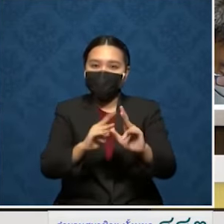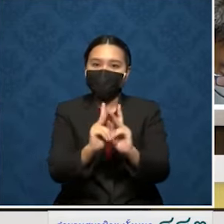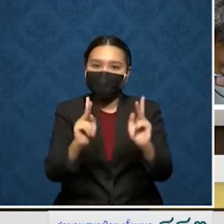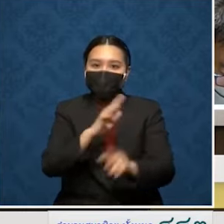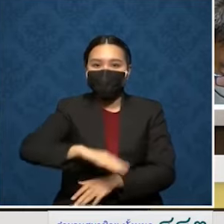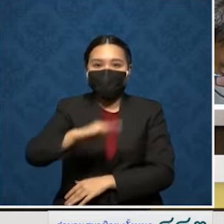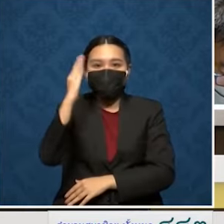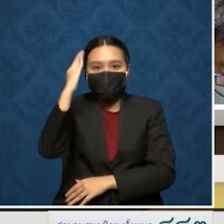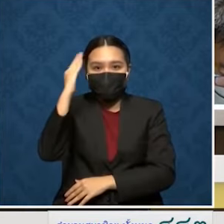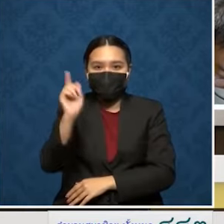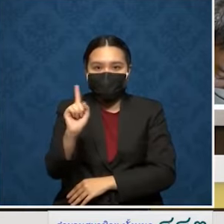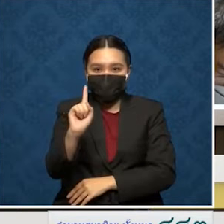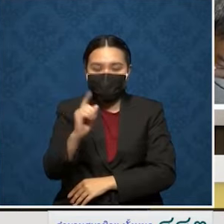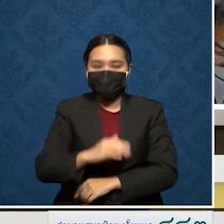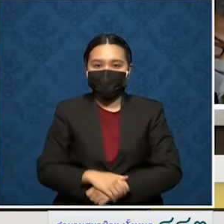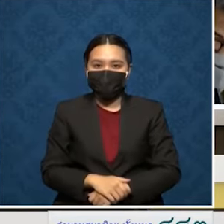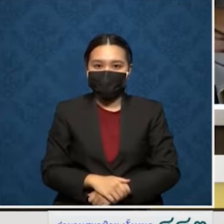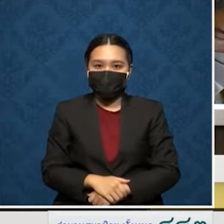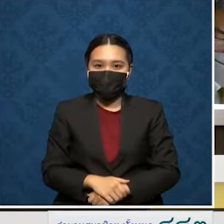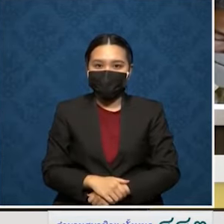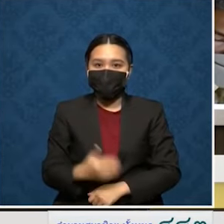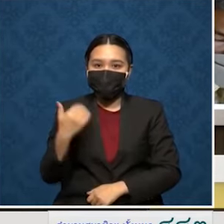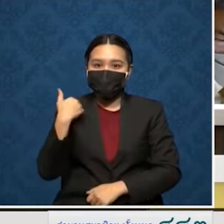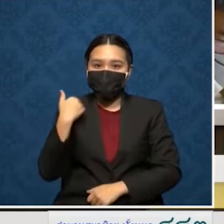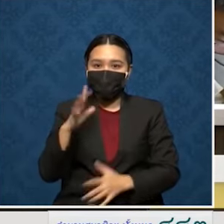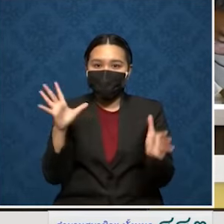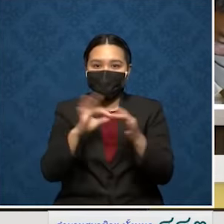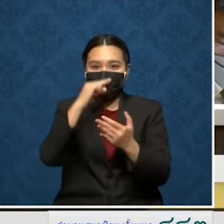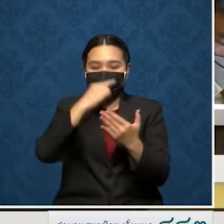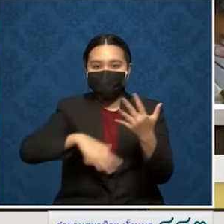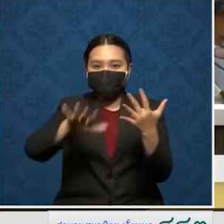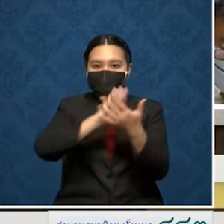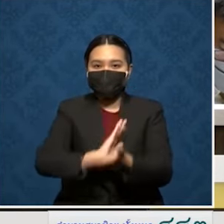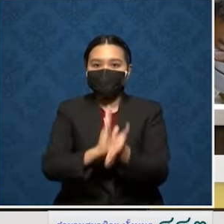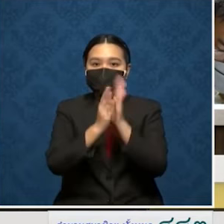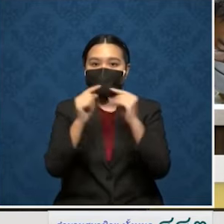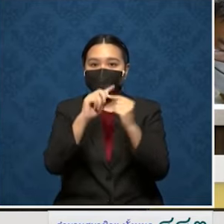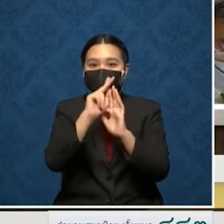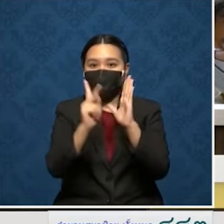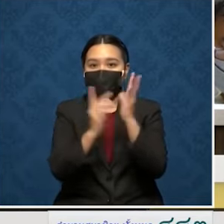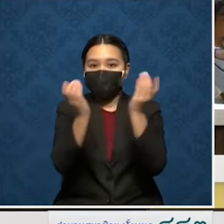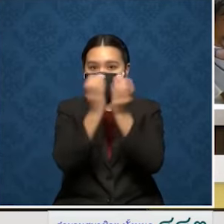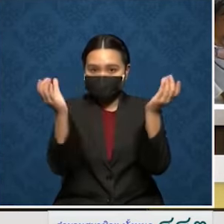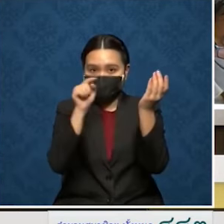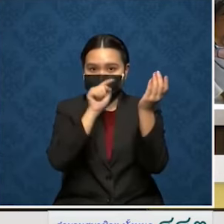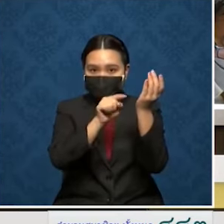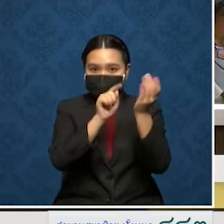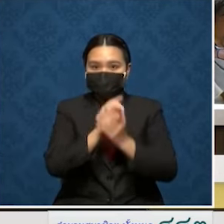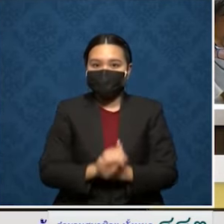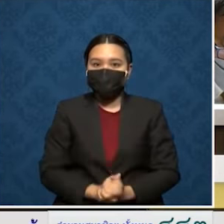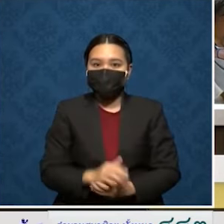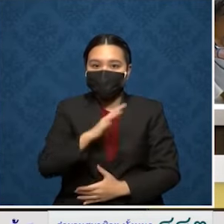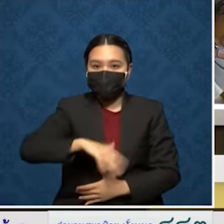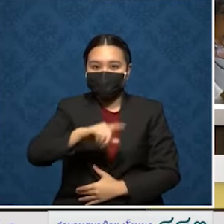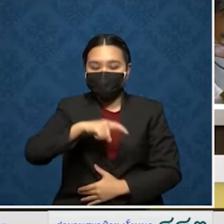าเรามีพูดถึงเรื่องการปฏิรูปประเทศในกฎหมายรัฐธรรมนูญนี้ต้องยอมรับว่าปัญหาใน